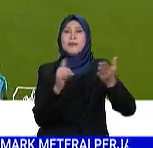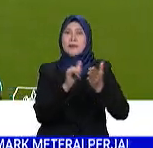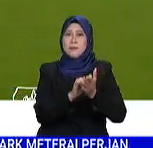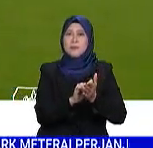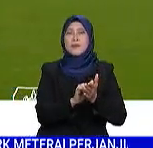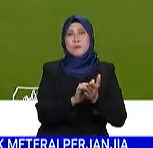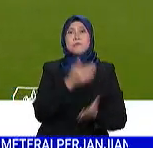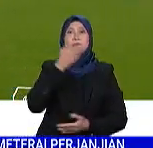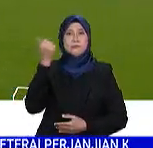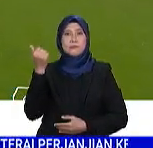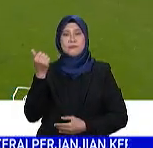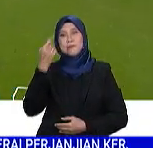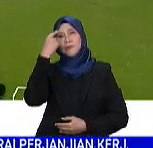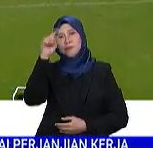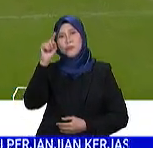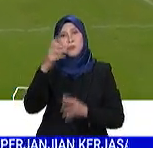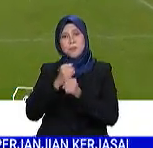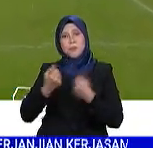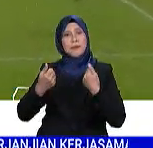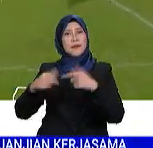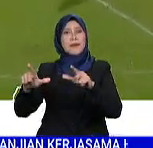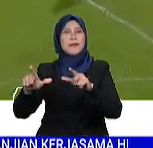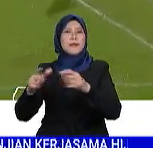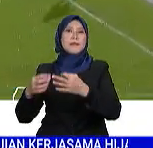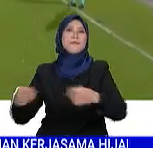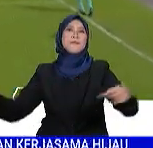tonik berkesan dalam misi layak ke final.